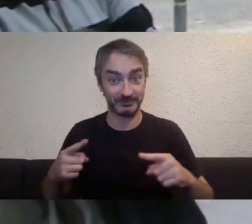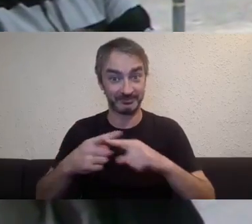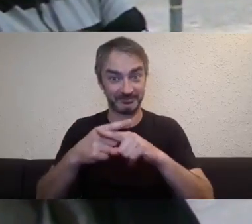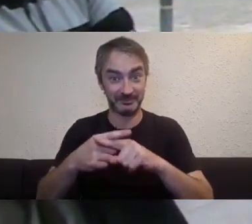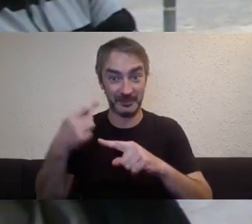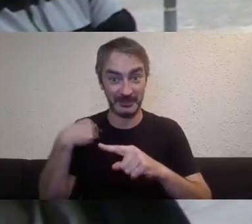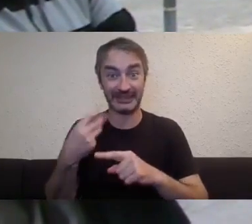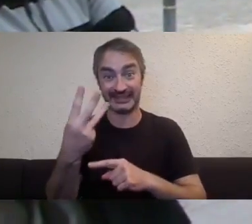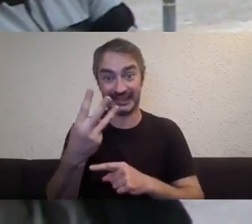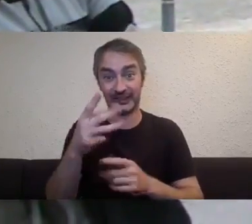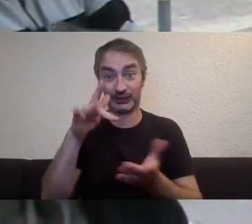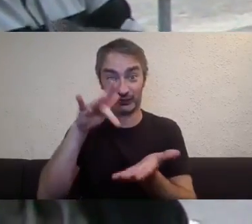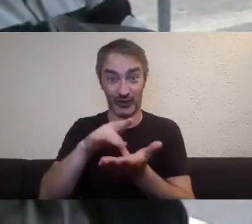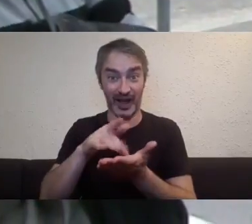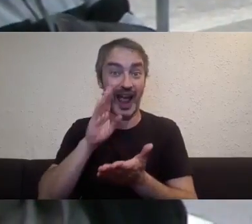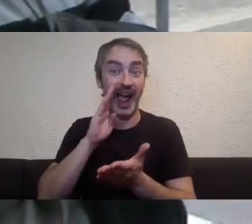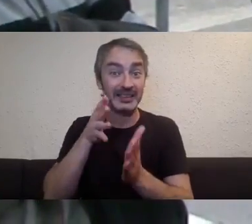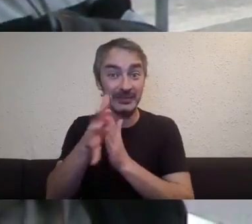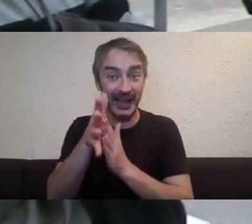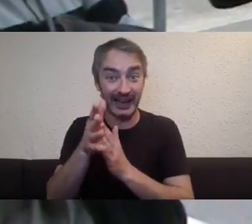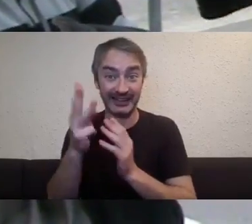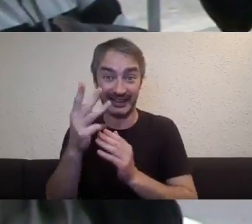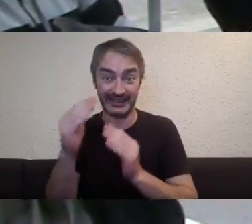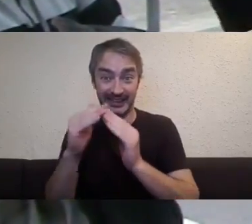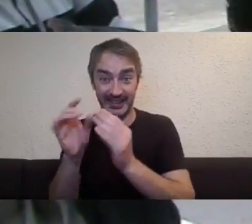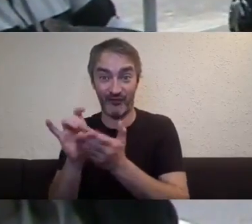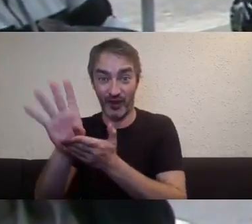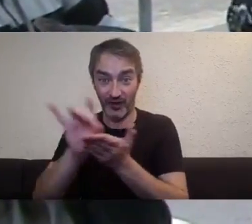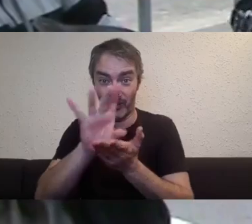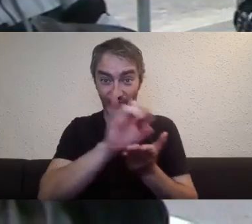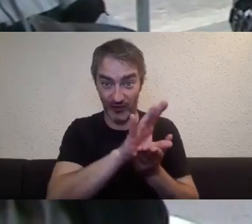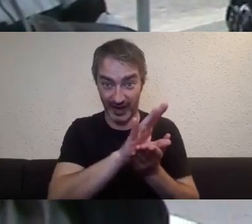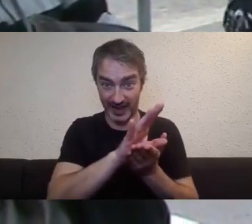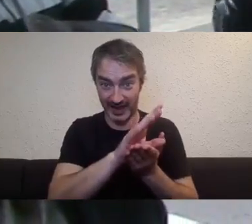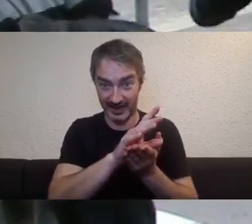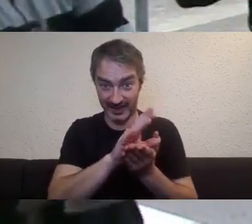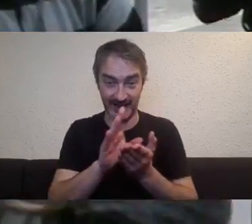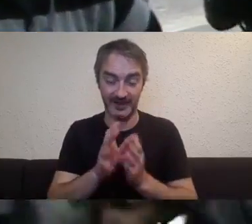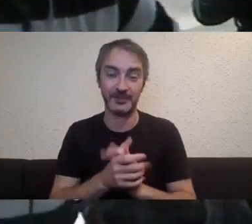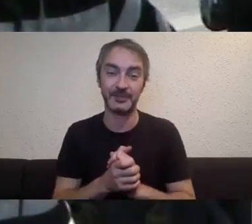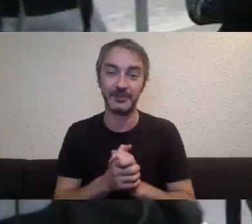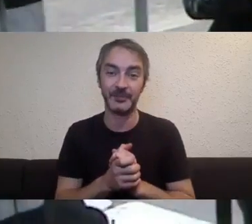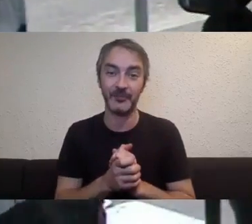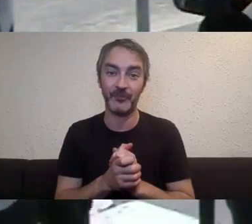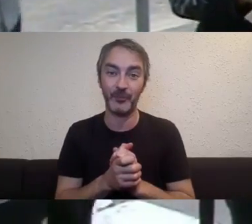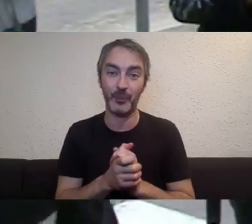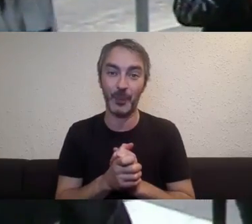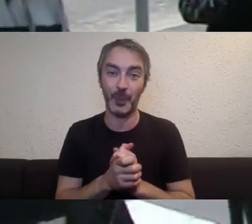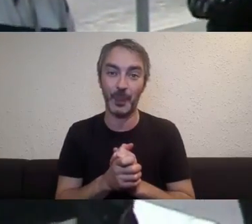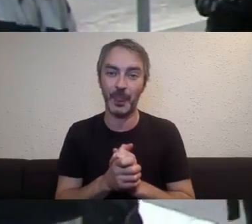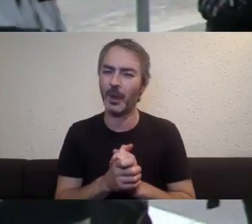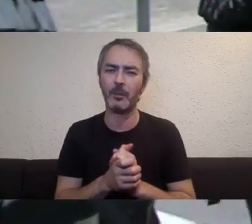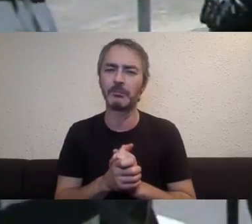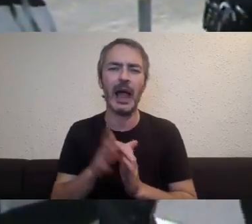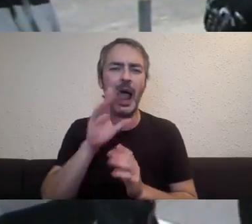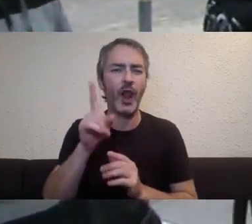va coincidir l'època aquesta que dèiem dels tres desallotjaments, bueno, d'uns altres tres desallotjaments que no eren els que